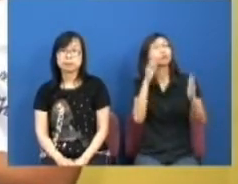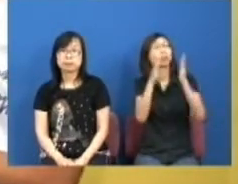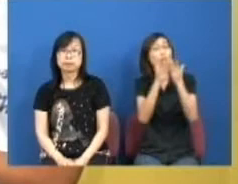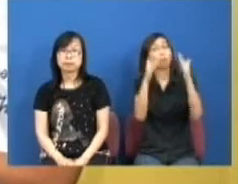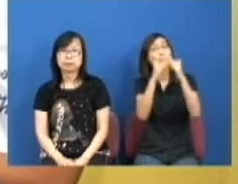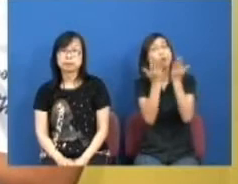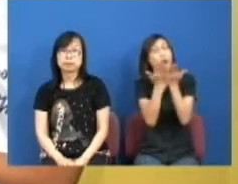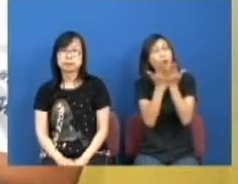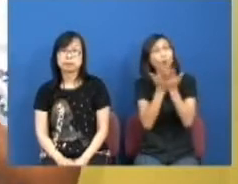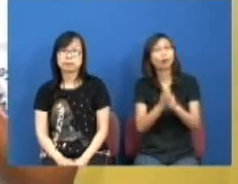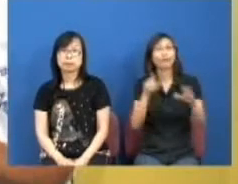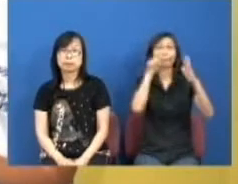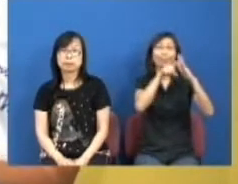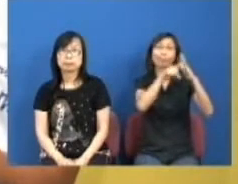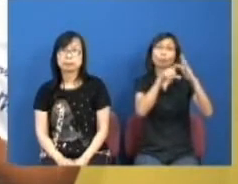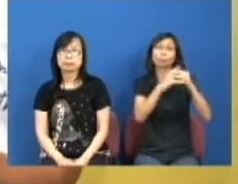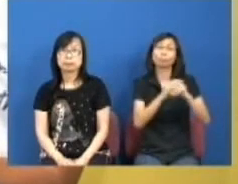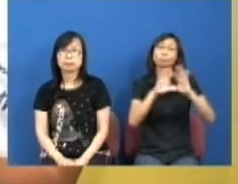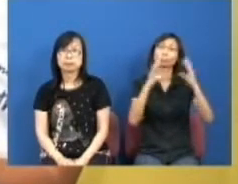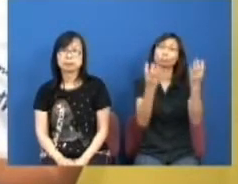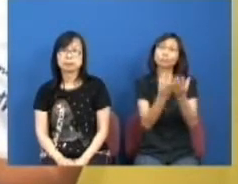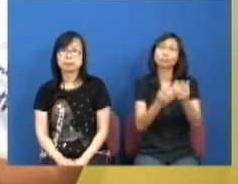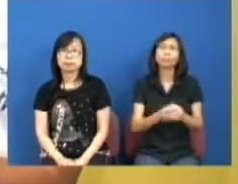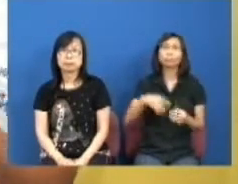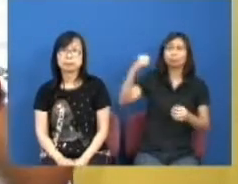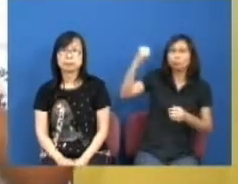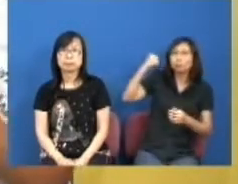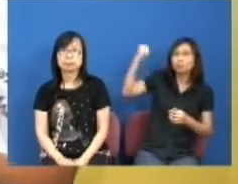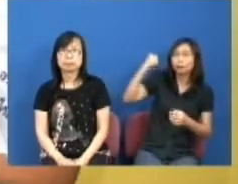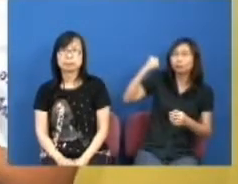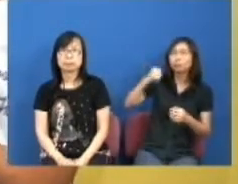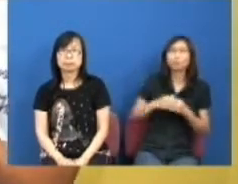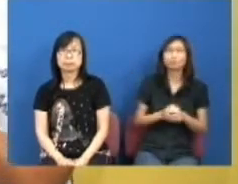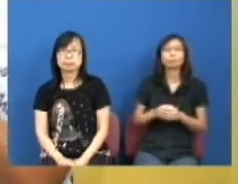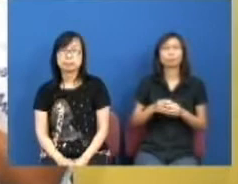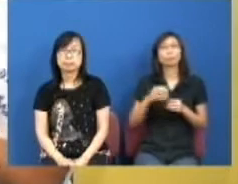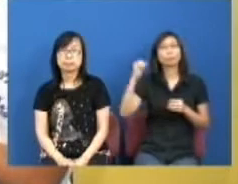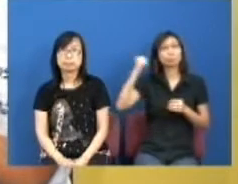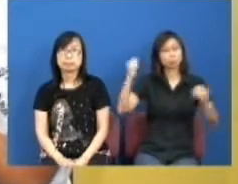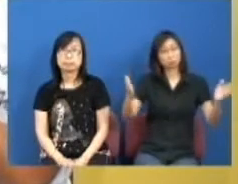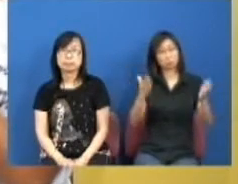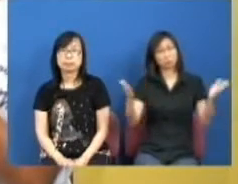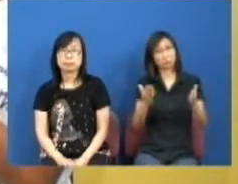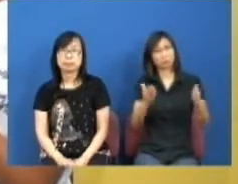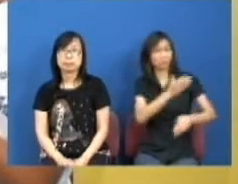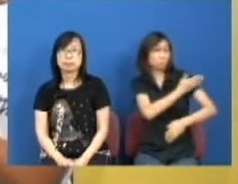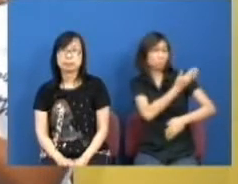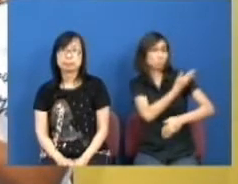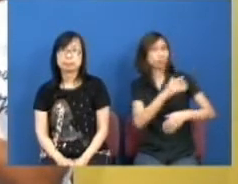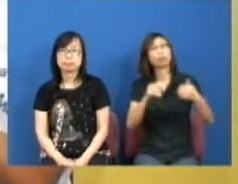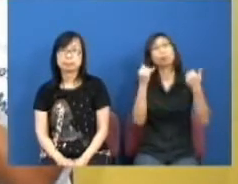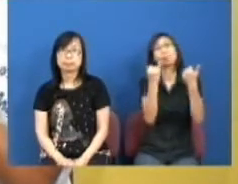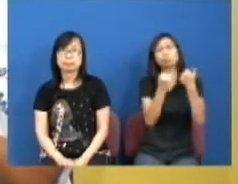織，佢哋都更加會積極地去到明示地鼓動佢哋嘅員工啊，甚至學生